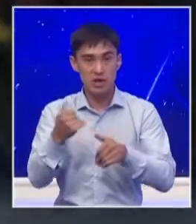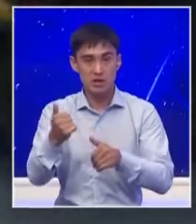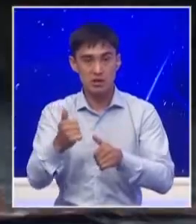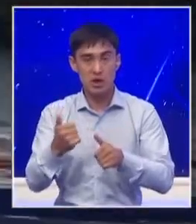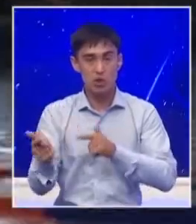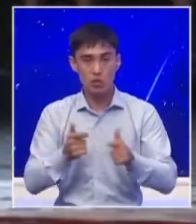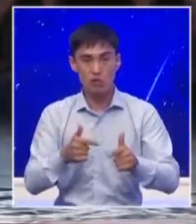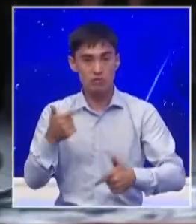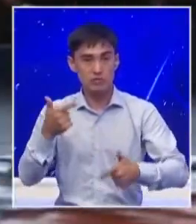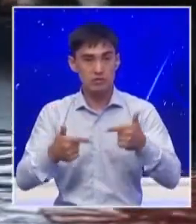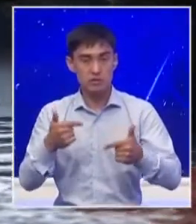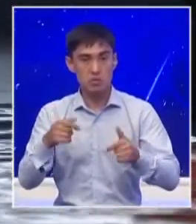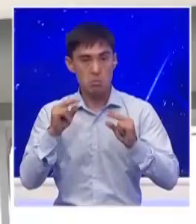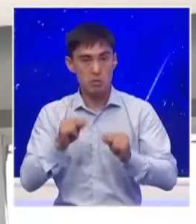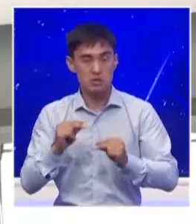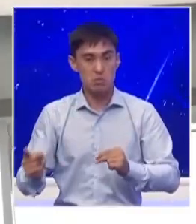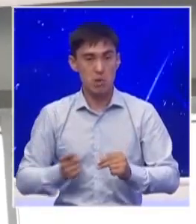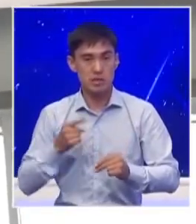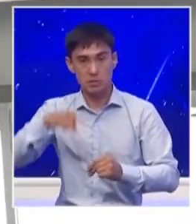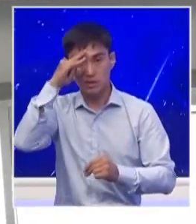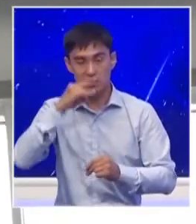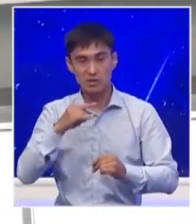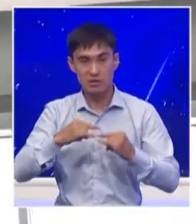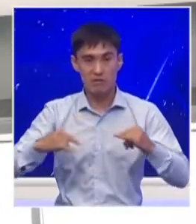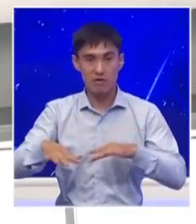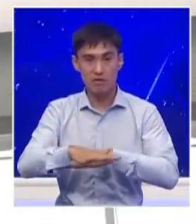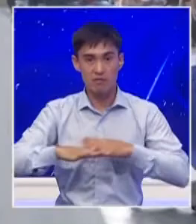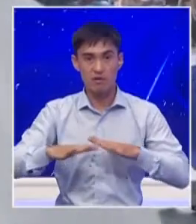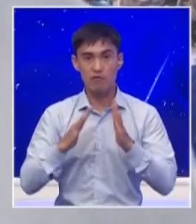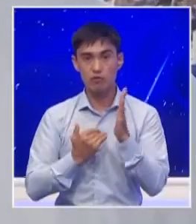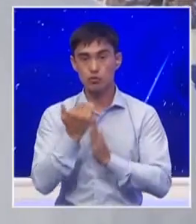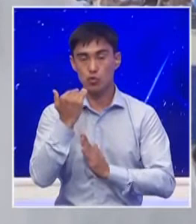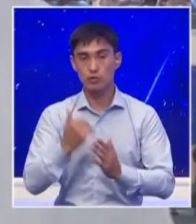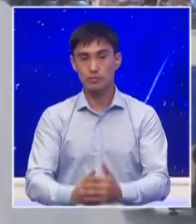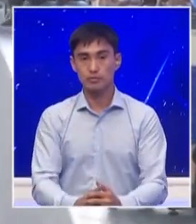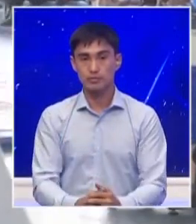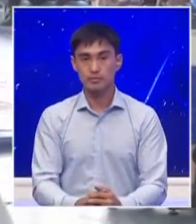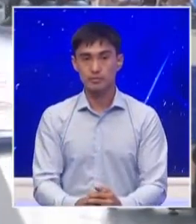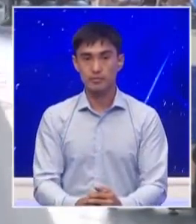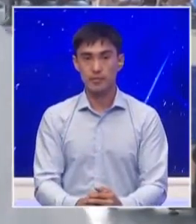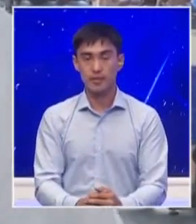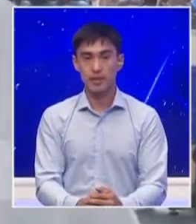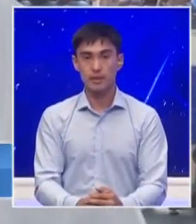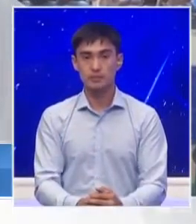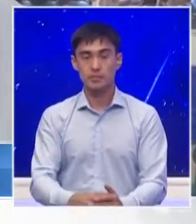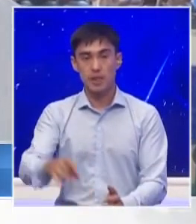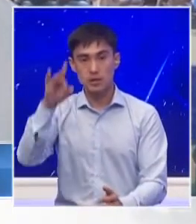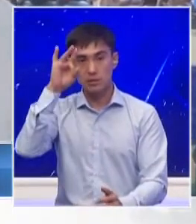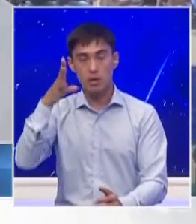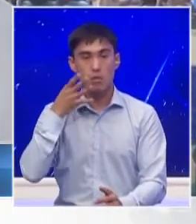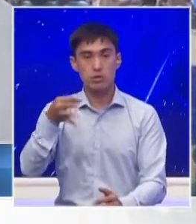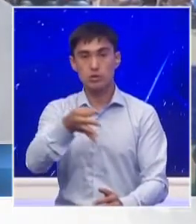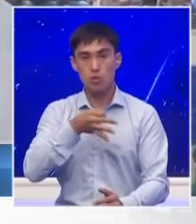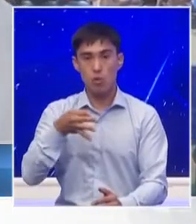готовых бросить вызов признанным мастером казахстанского ковра достаточно высок выходах чемпионат по алматинской